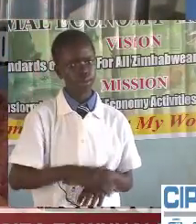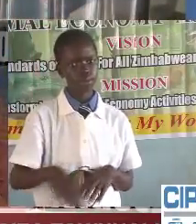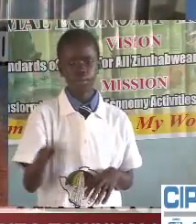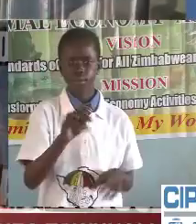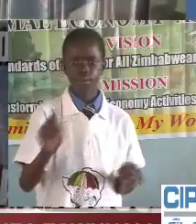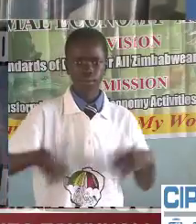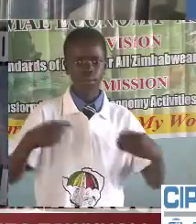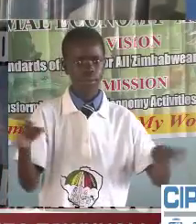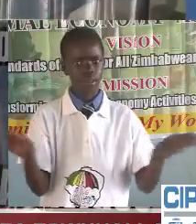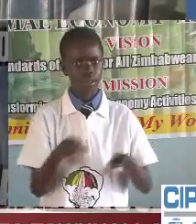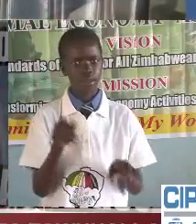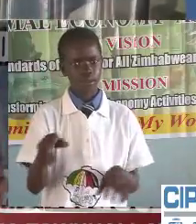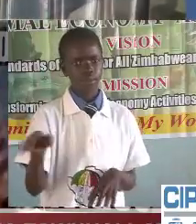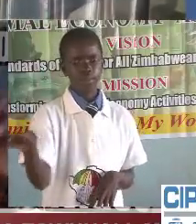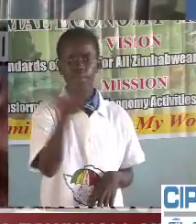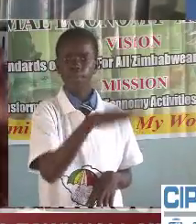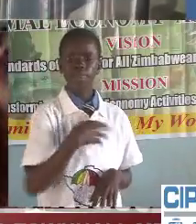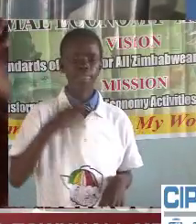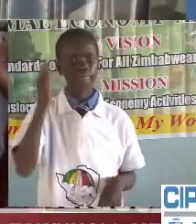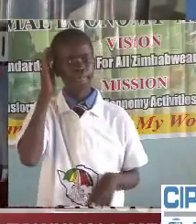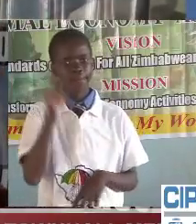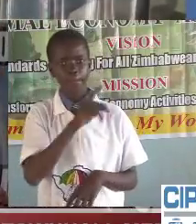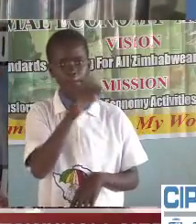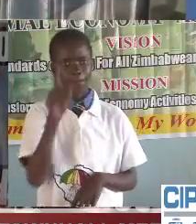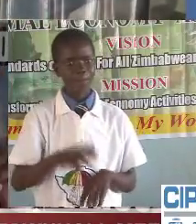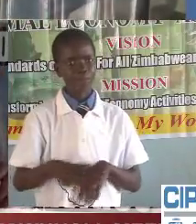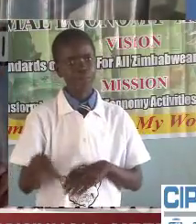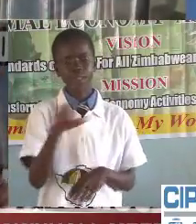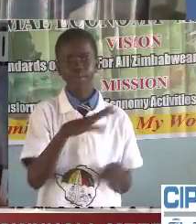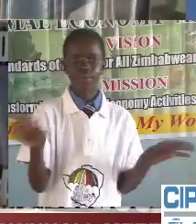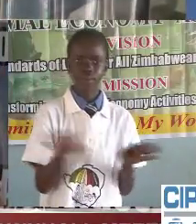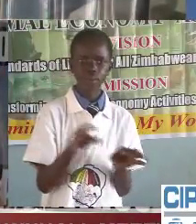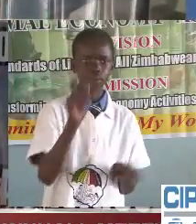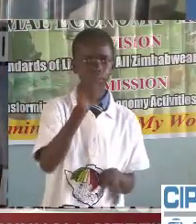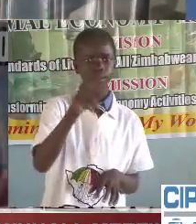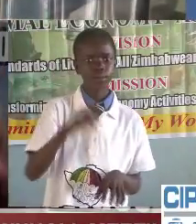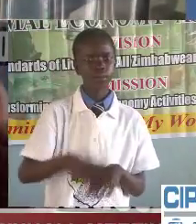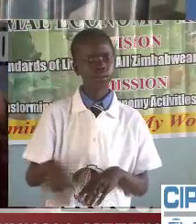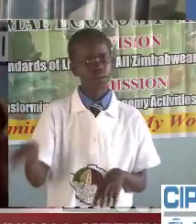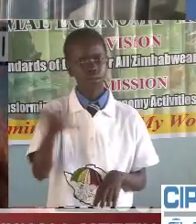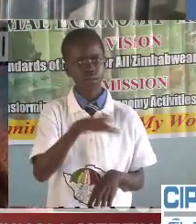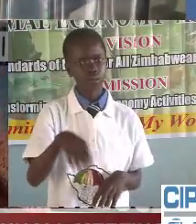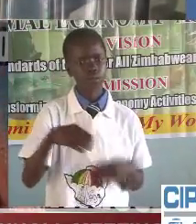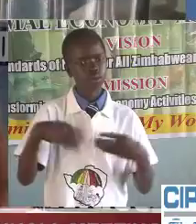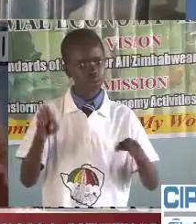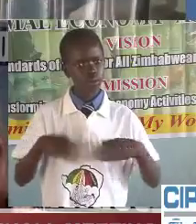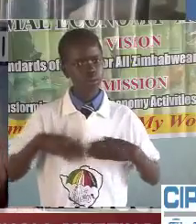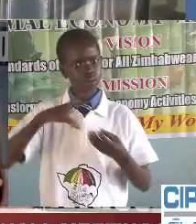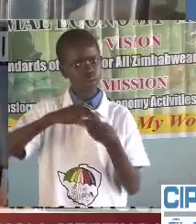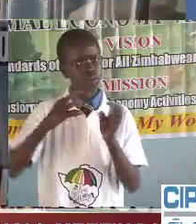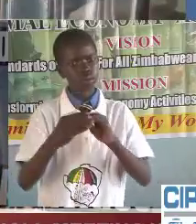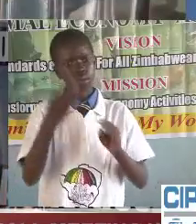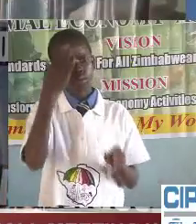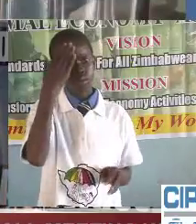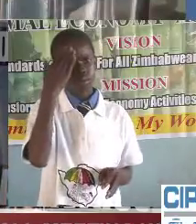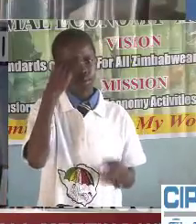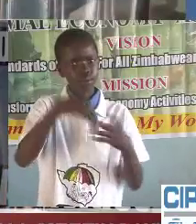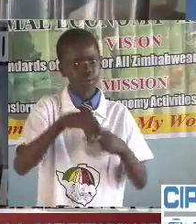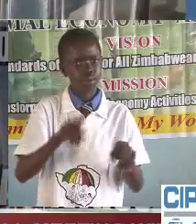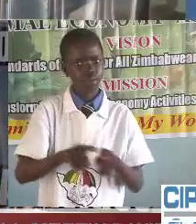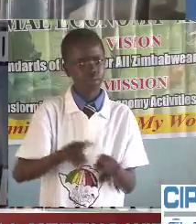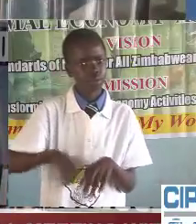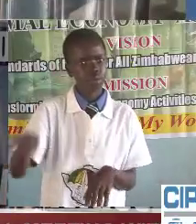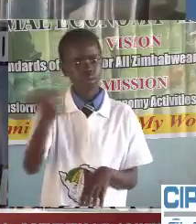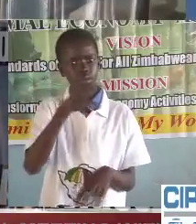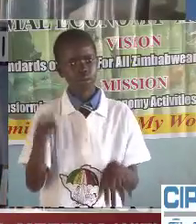zvatavinga pano nhasi kunzwa kuti mapolitical candidates edu atinawo pano aya akatirongera chii isu